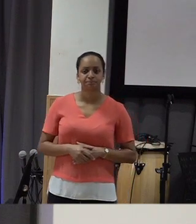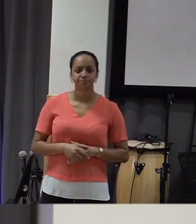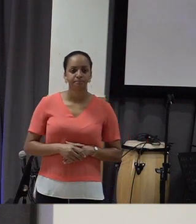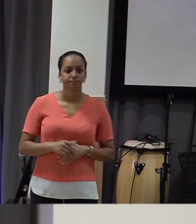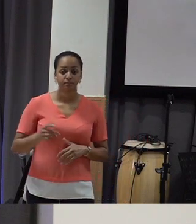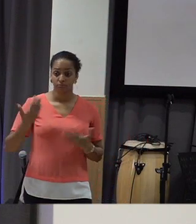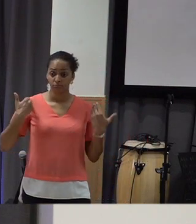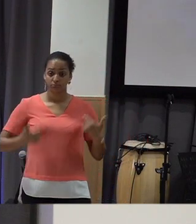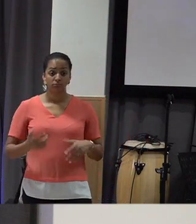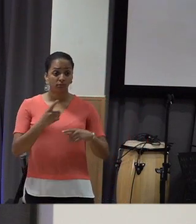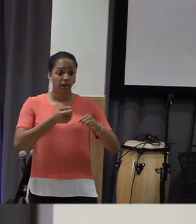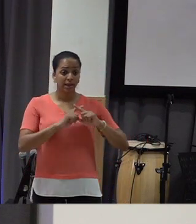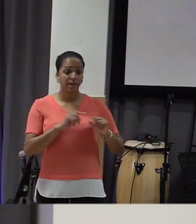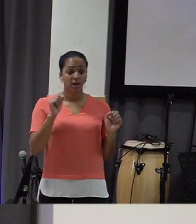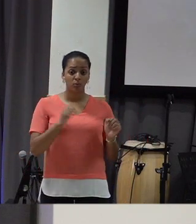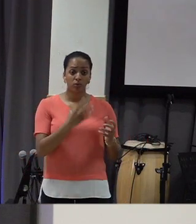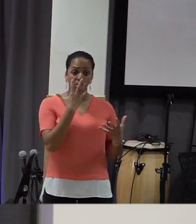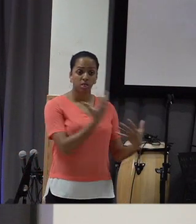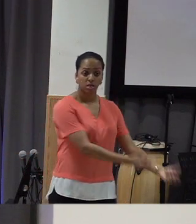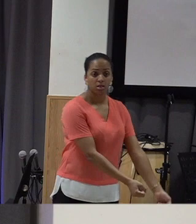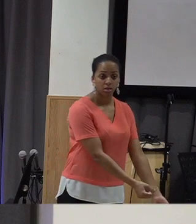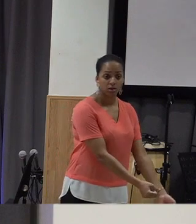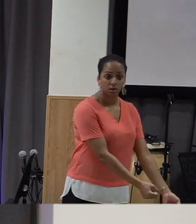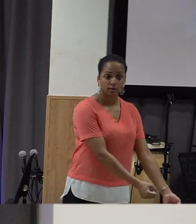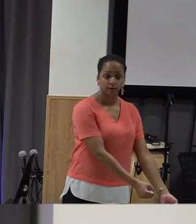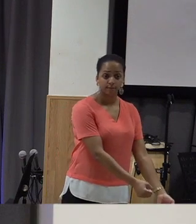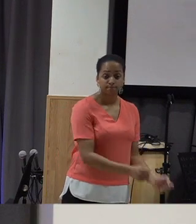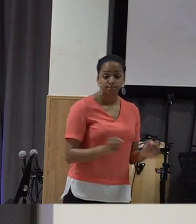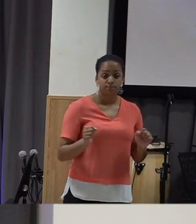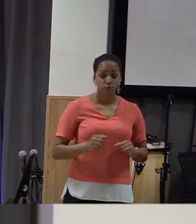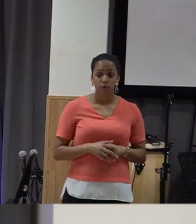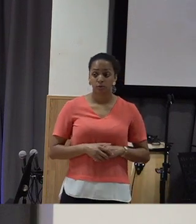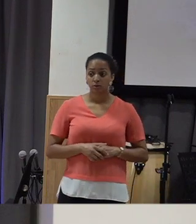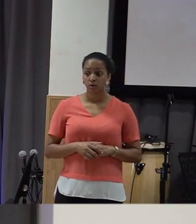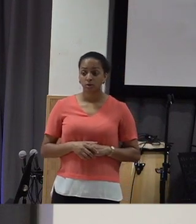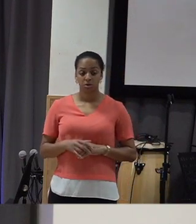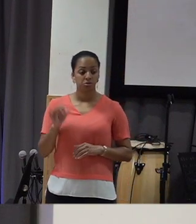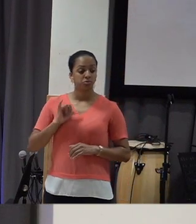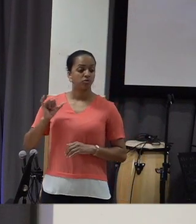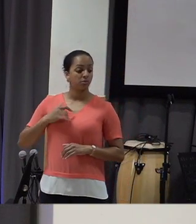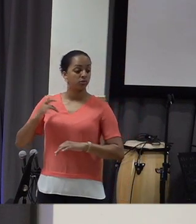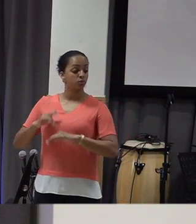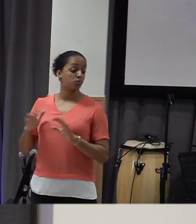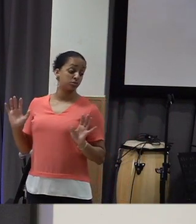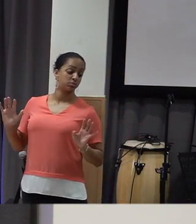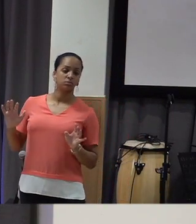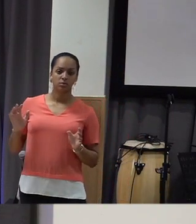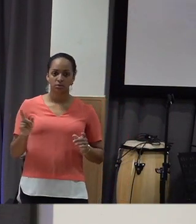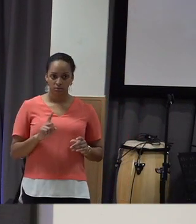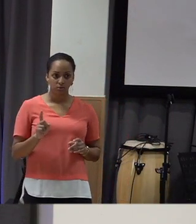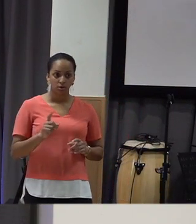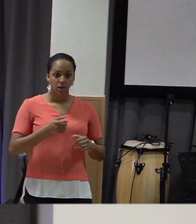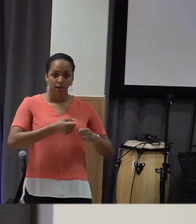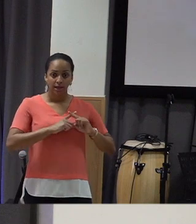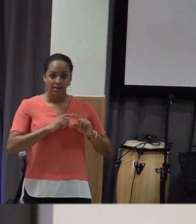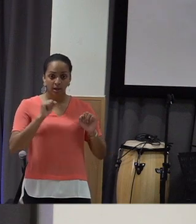arriver. Que celui qui n'est jamais tombé me jette la première pierre. Un chrétien a le droit de